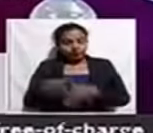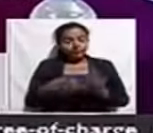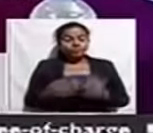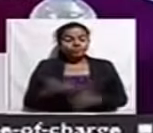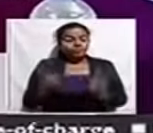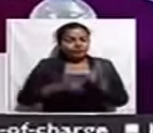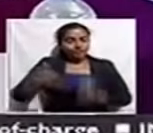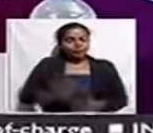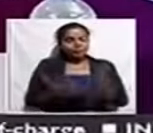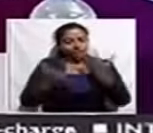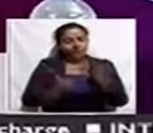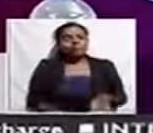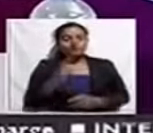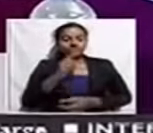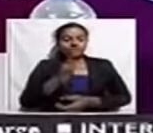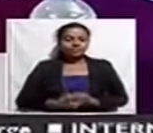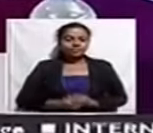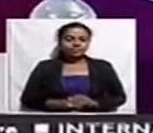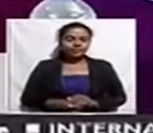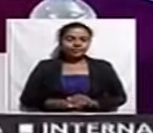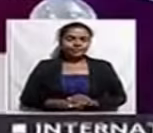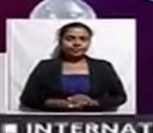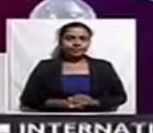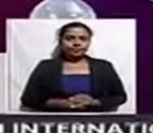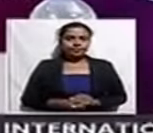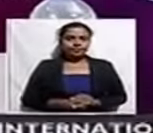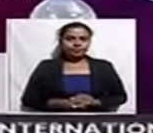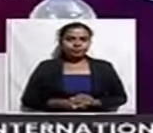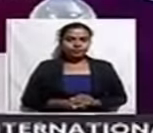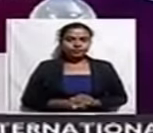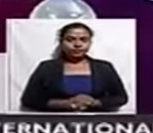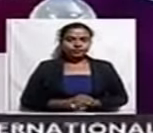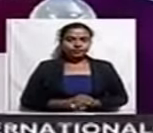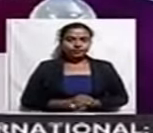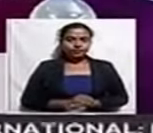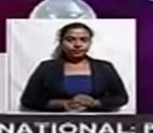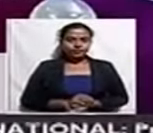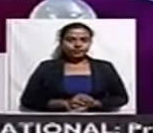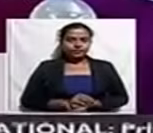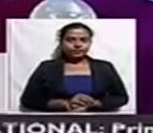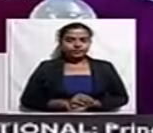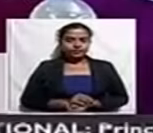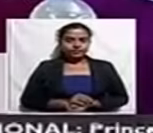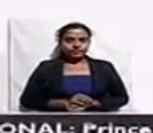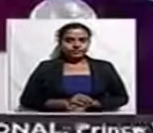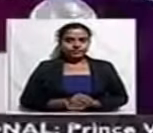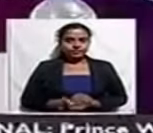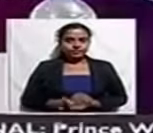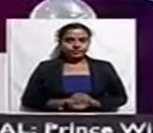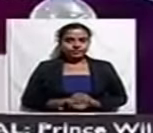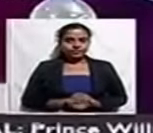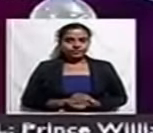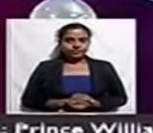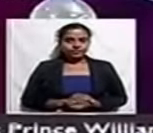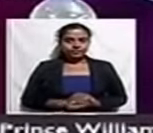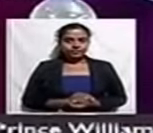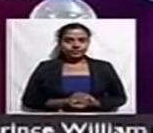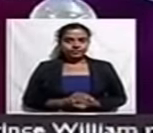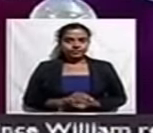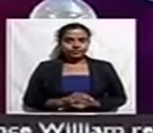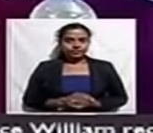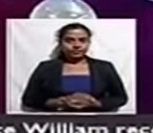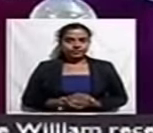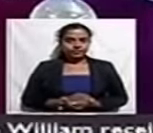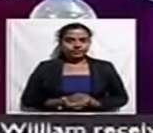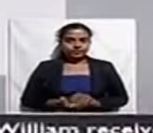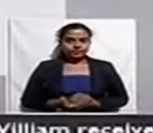සමාගමේ එක ෂෙයාර් එකක් ගත්තොත් ඒක කෝටි ගණක් බවට අගය වෙන. පනත සම්මත වෙන්න කලින් සමාගම හදලා. අපි කියනවා මේ ජාතික